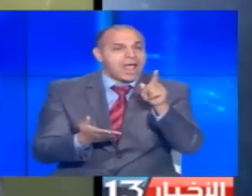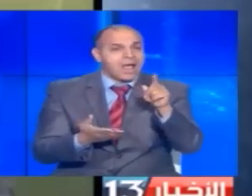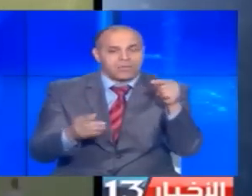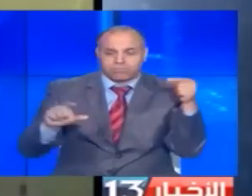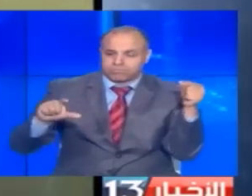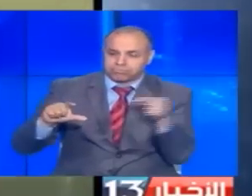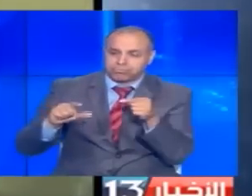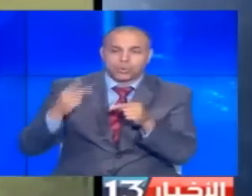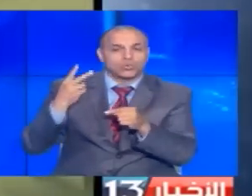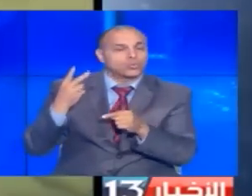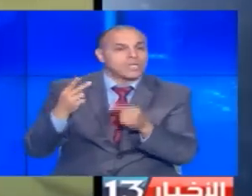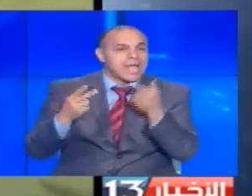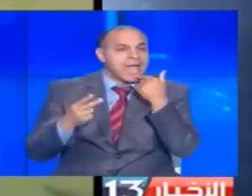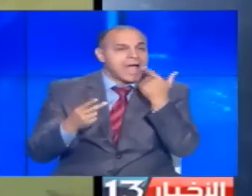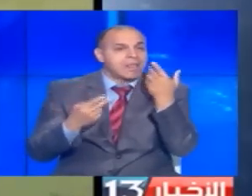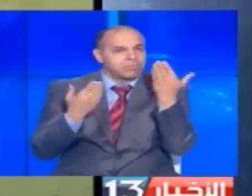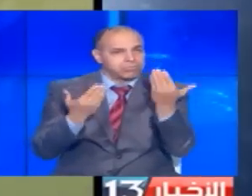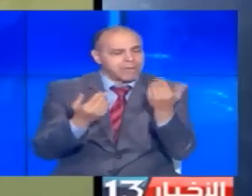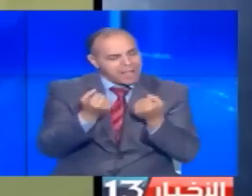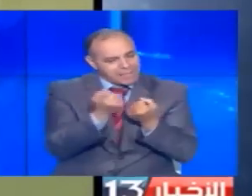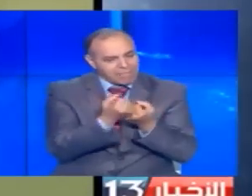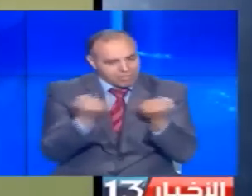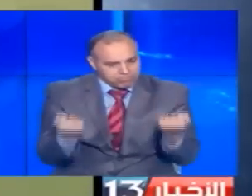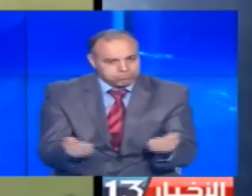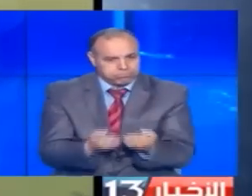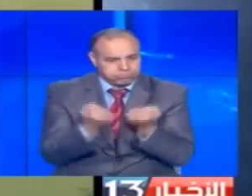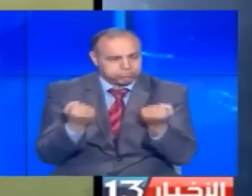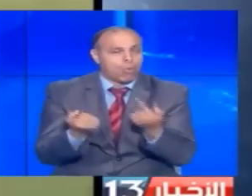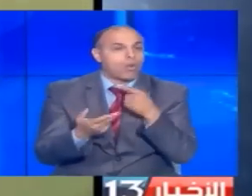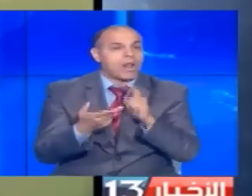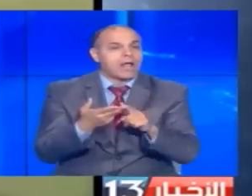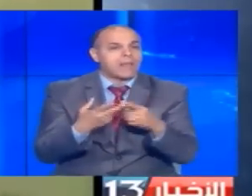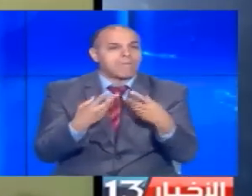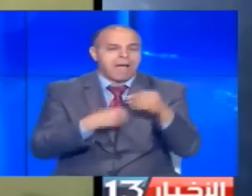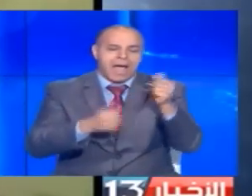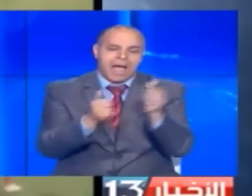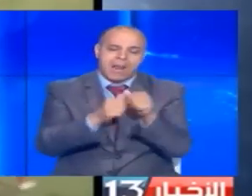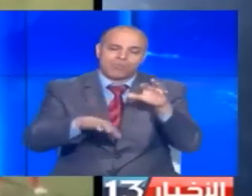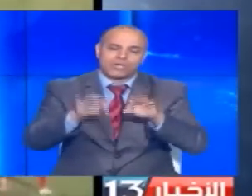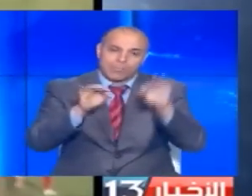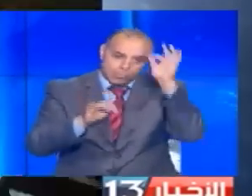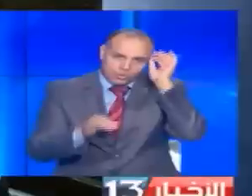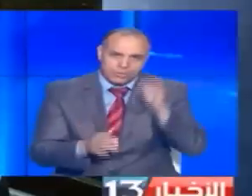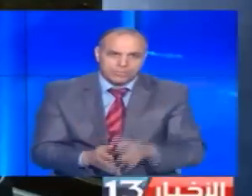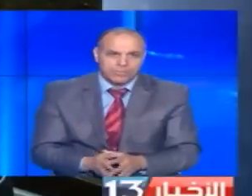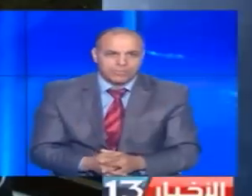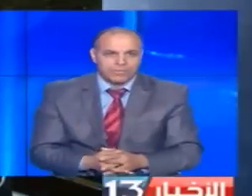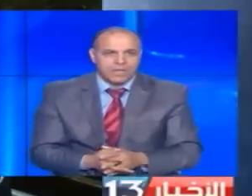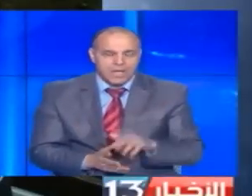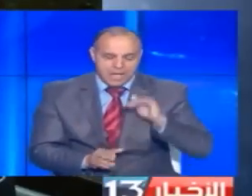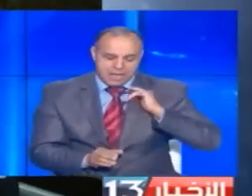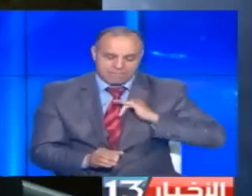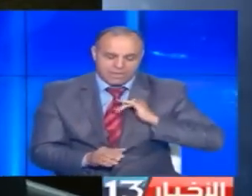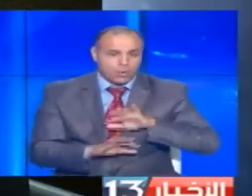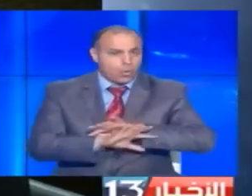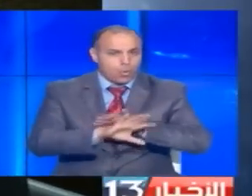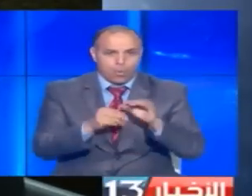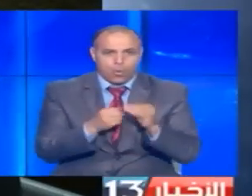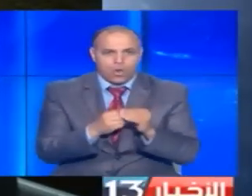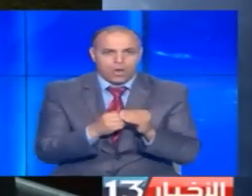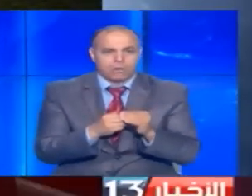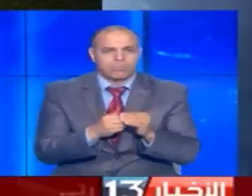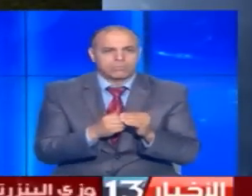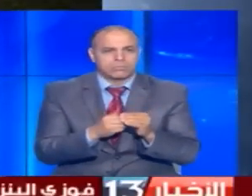تسجيله لهدفين سيعطيه دفعا لمزيد التألق مع المنتخب. نفسانيا عملنا